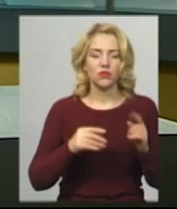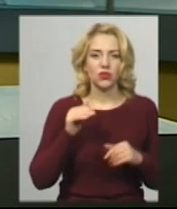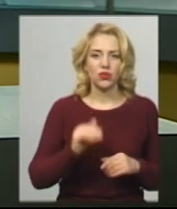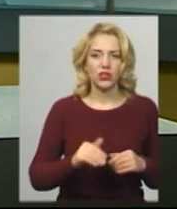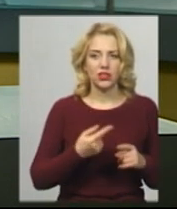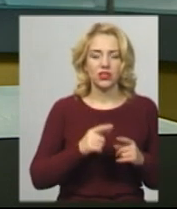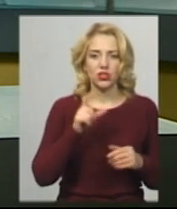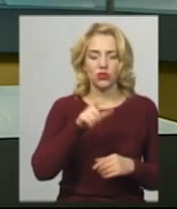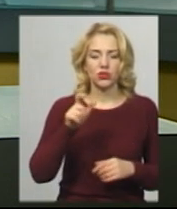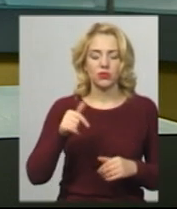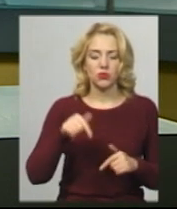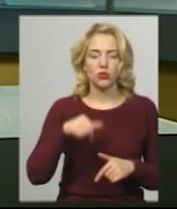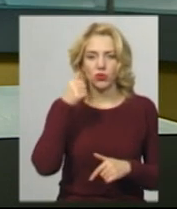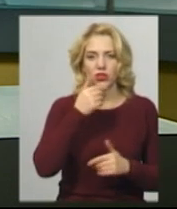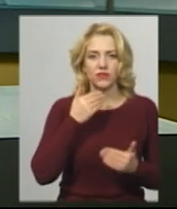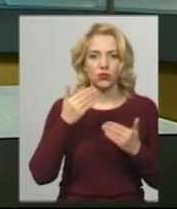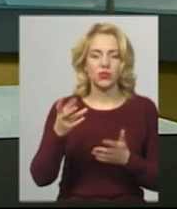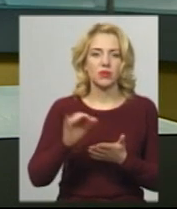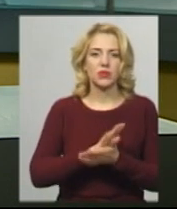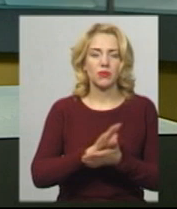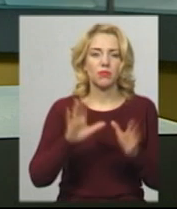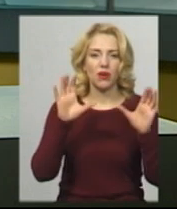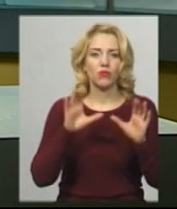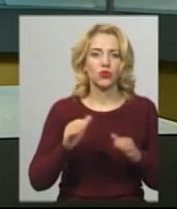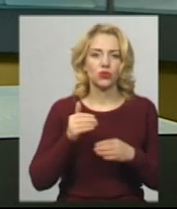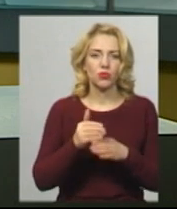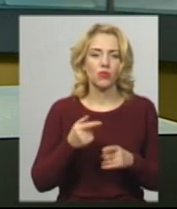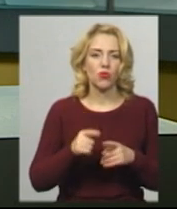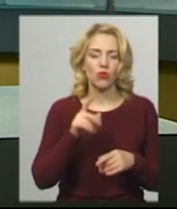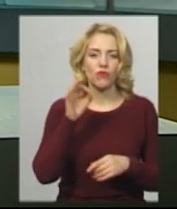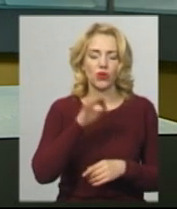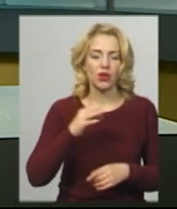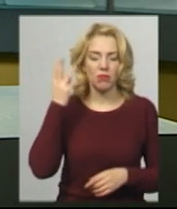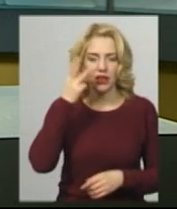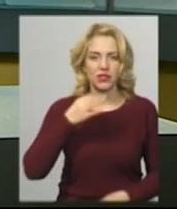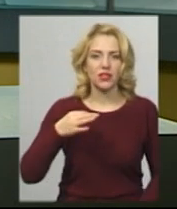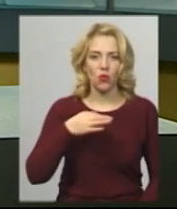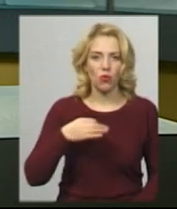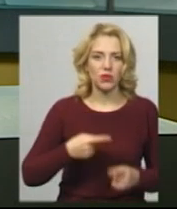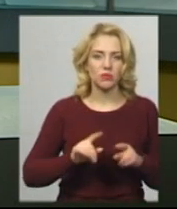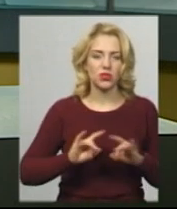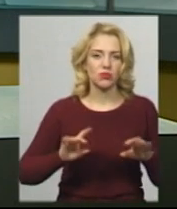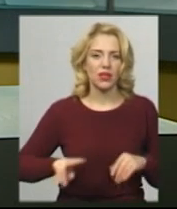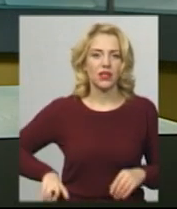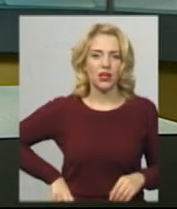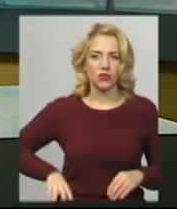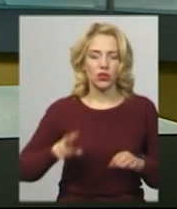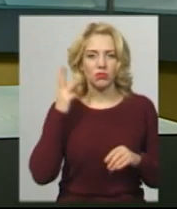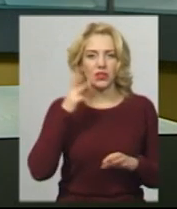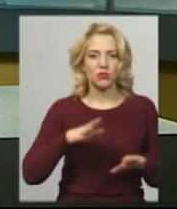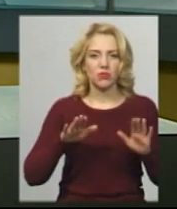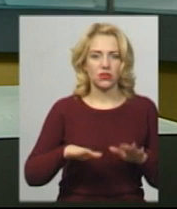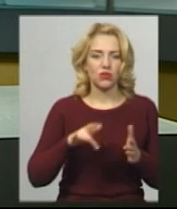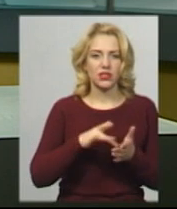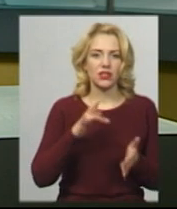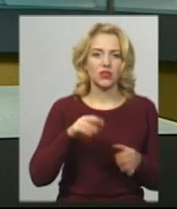22,5 тисячі осіб звернулися цьогоріч за безоплатною правовою допомогою у Хмельницькій області. Про це розповів директор Хмельницького місцевого центру з